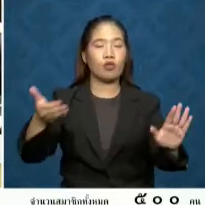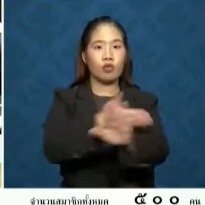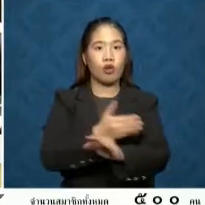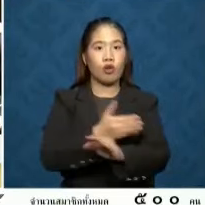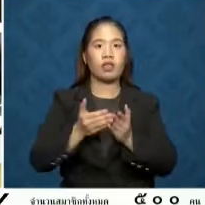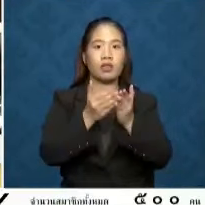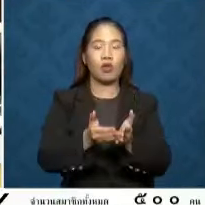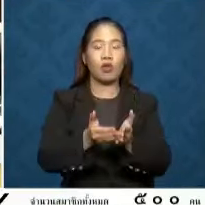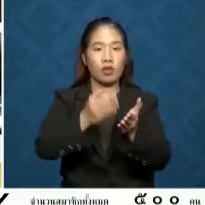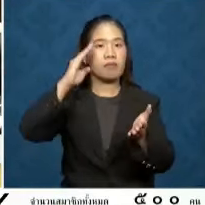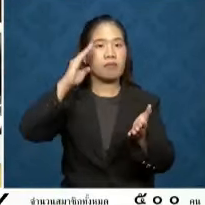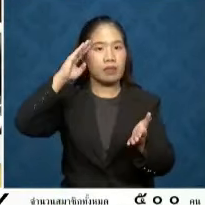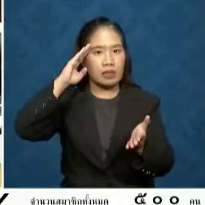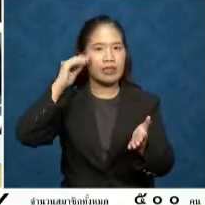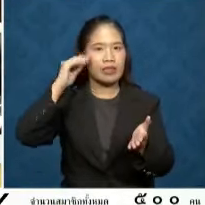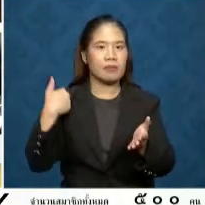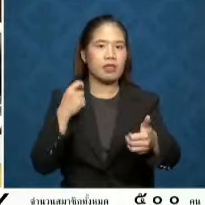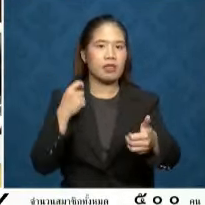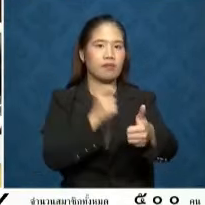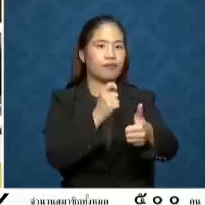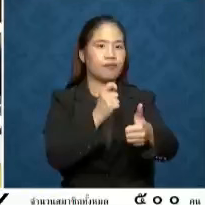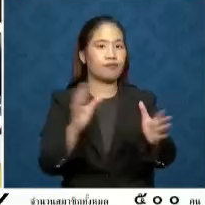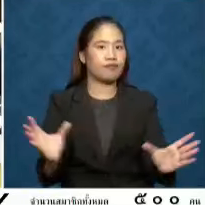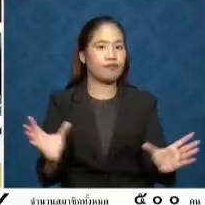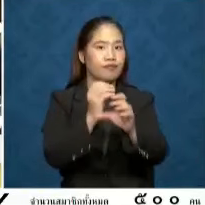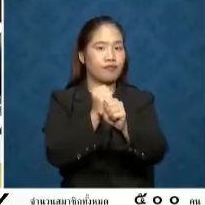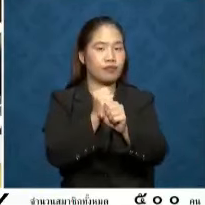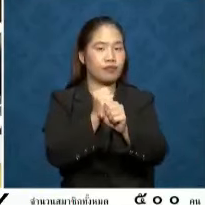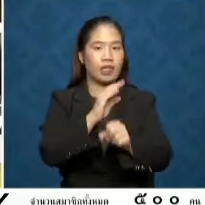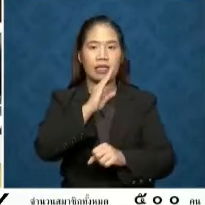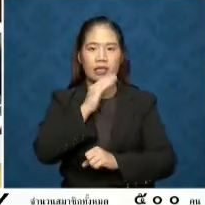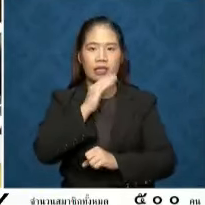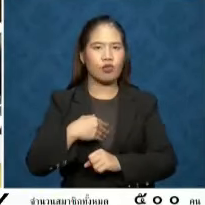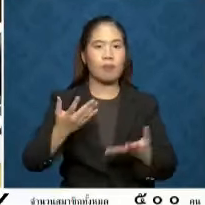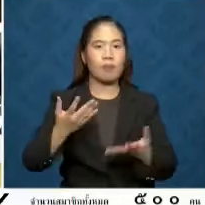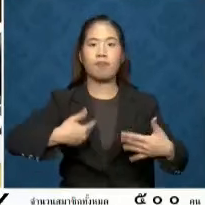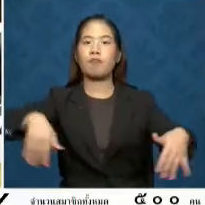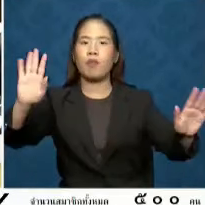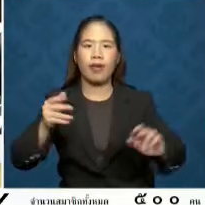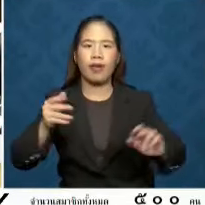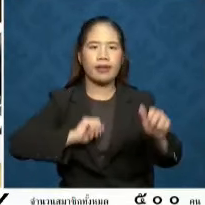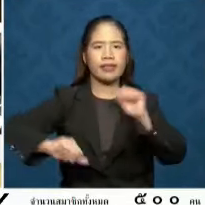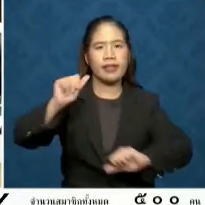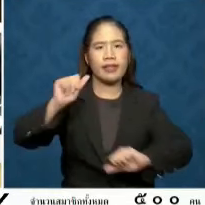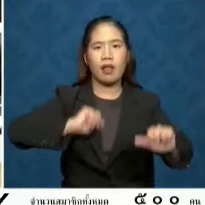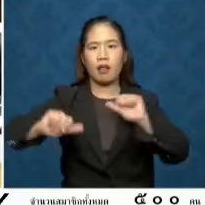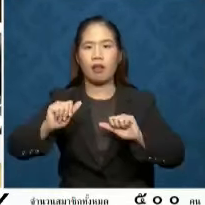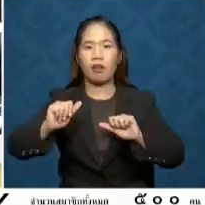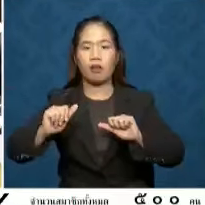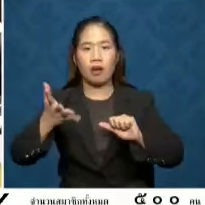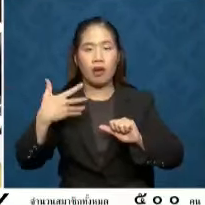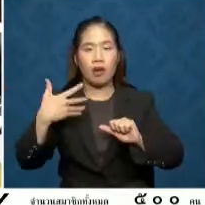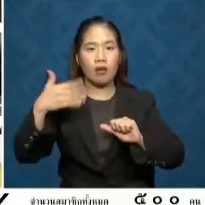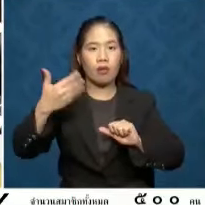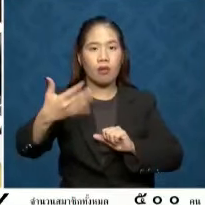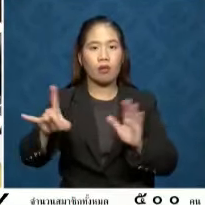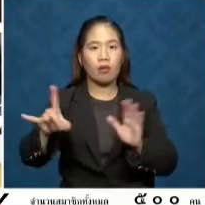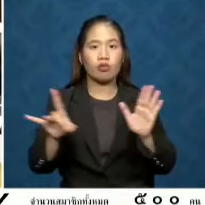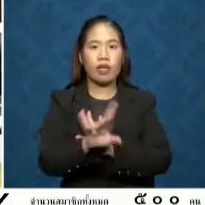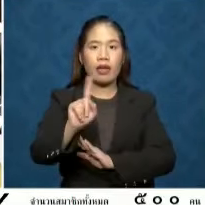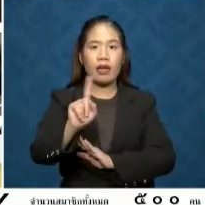งสรุปผลการสอบสวนในอีกไม่กี่วันนี้หากท่านยังปล่อยให้เขาเล่นปาหี่แบบนี้ต่อไปเนี่ยสุดท้ายแล้วความผิดมันจะตกไปอยู่ที่ผู้